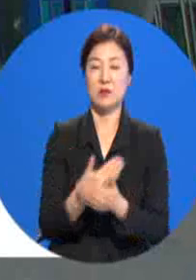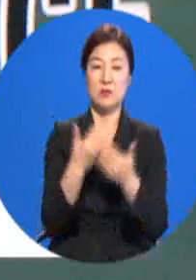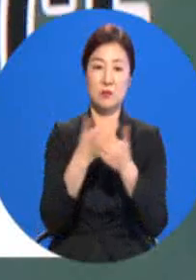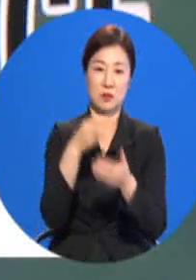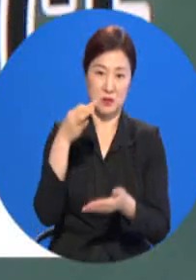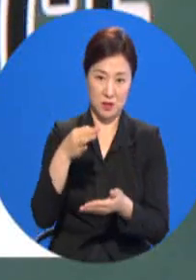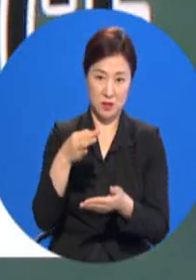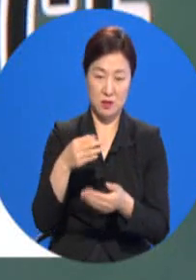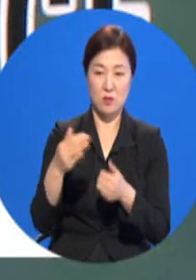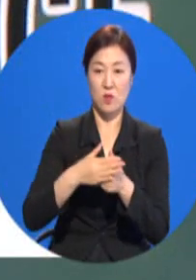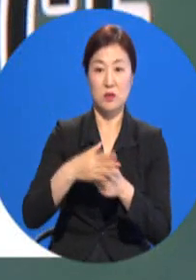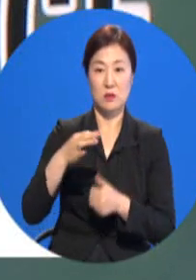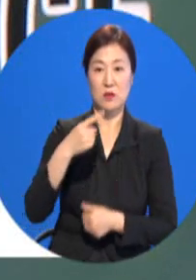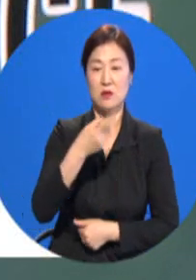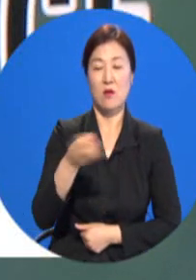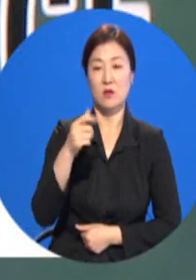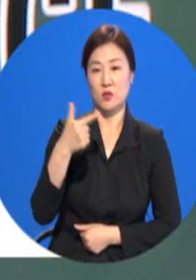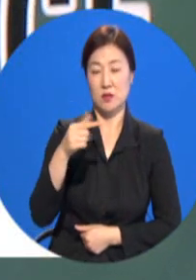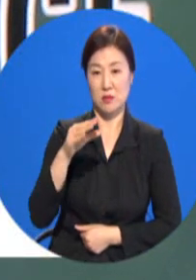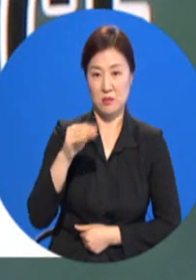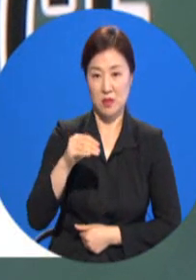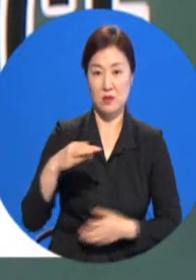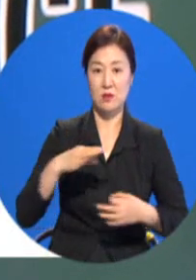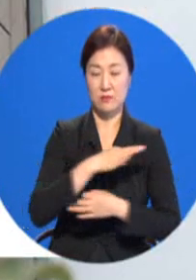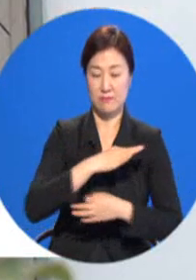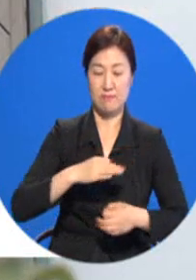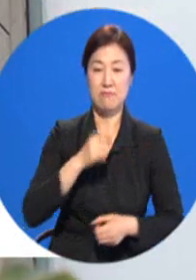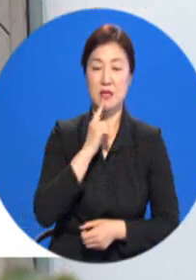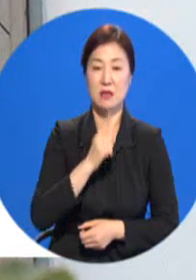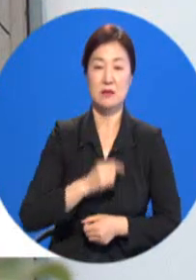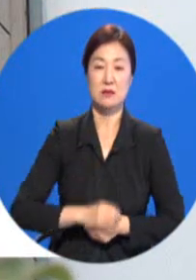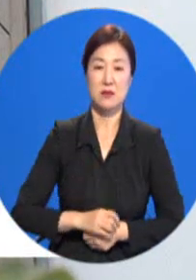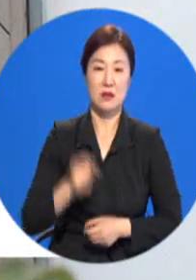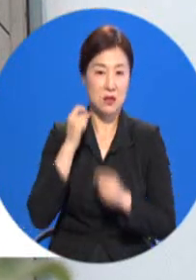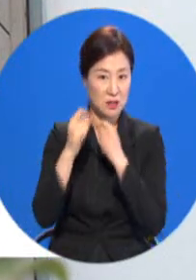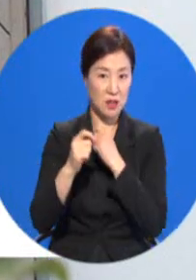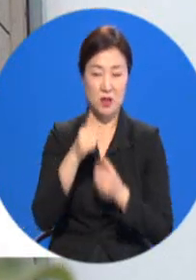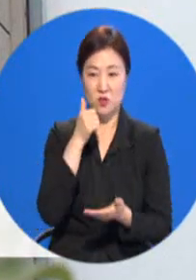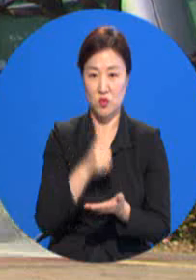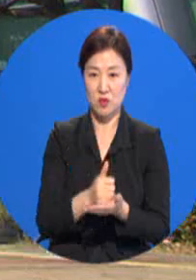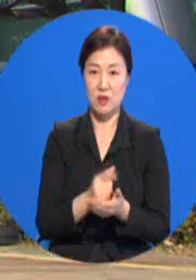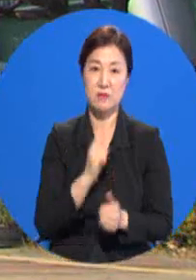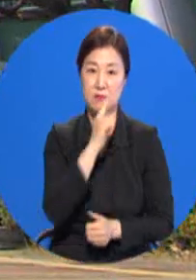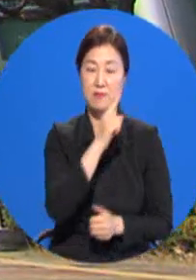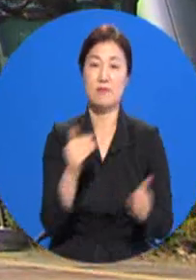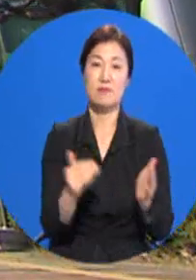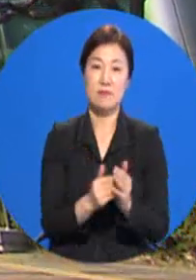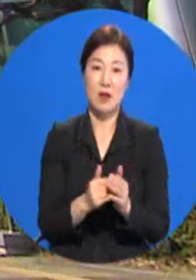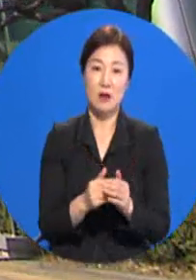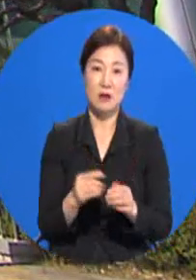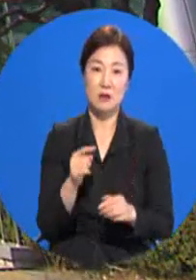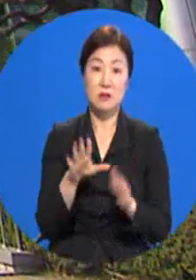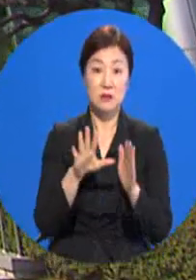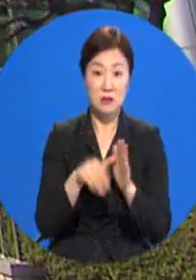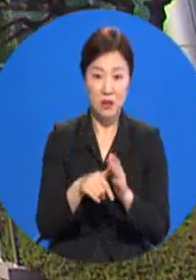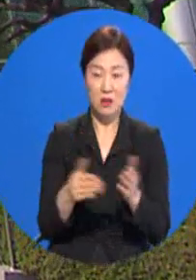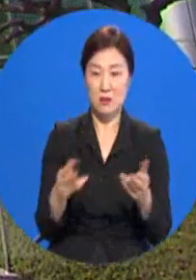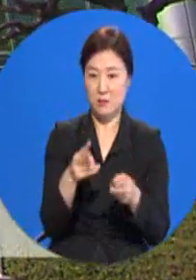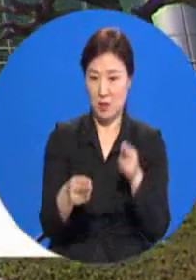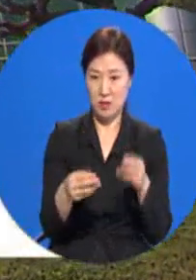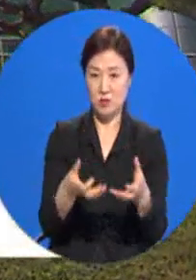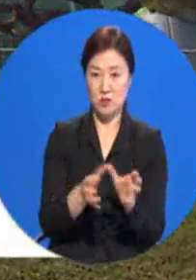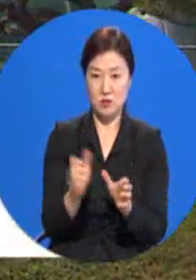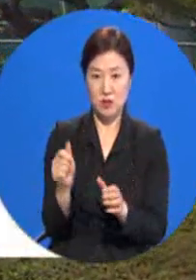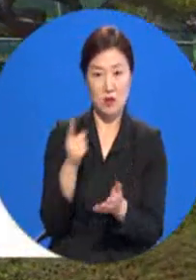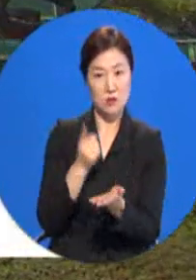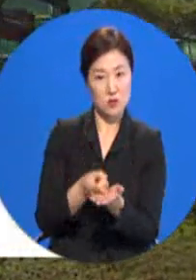지역신문발전위원회로부터 받은 보조금 1억 6천여만 원을 유용했다며 사기 혐의를 적용했습니다. 당시 신문사의 편집국장과